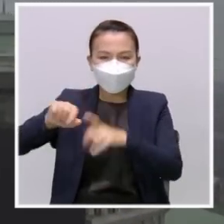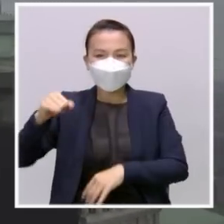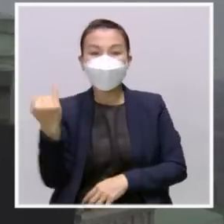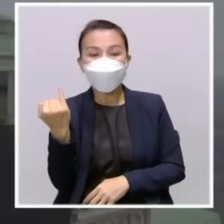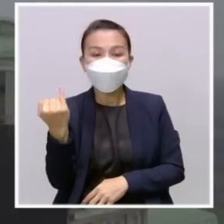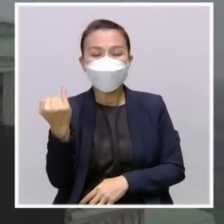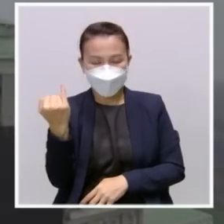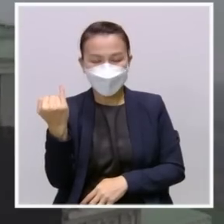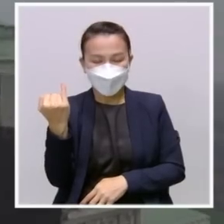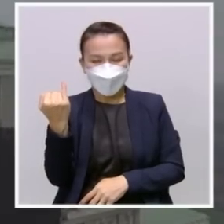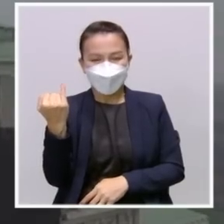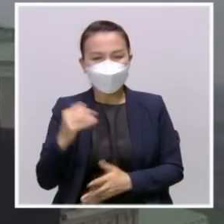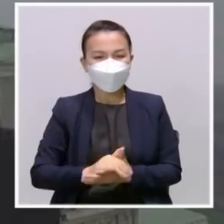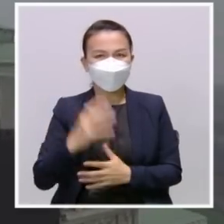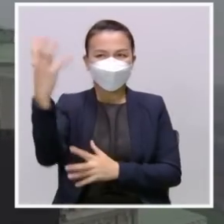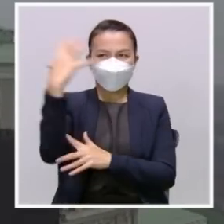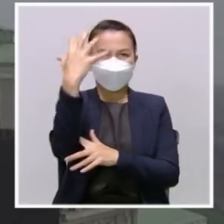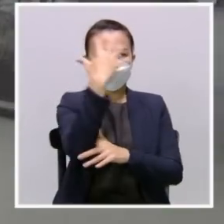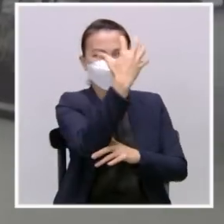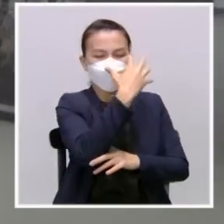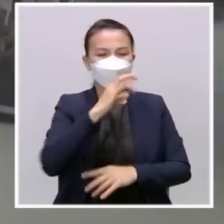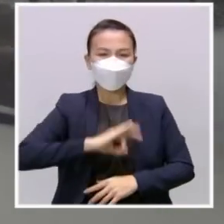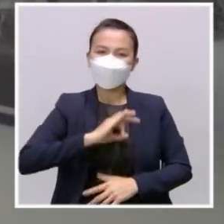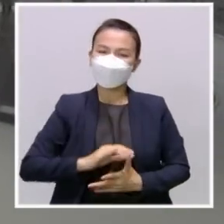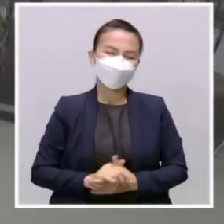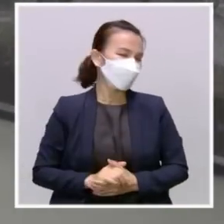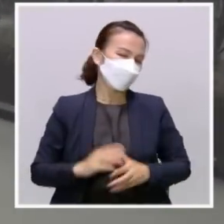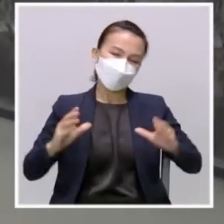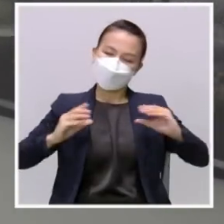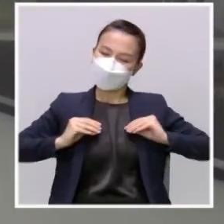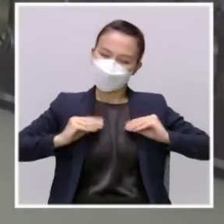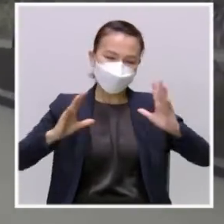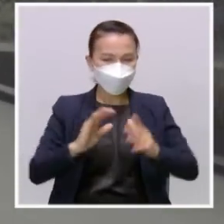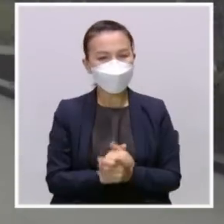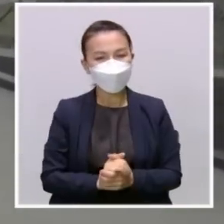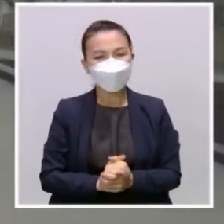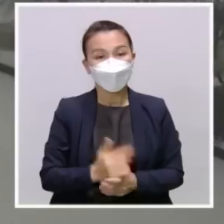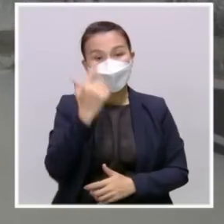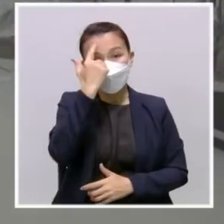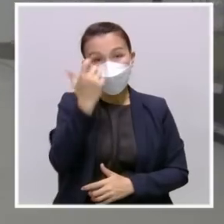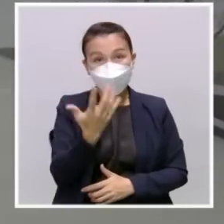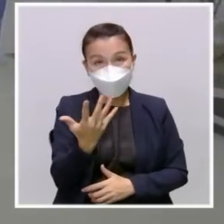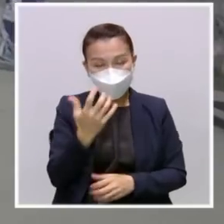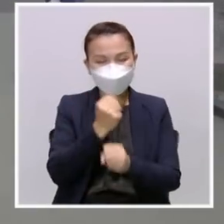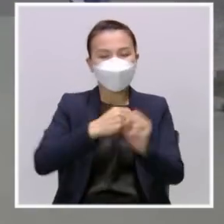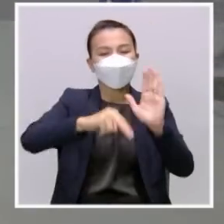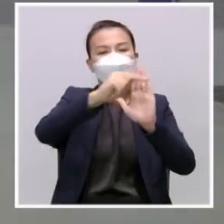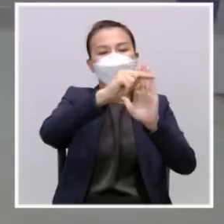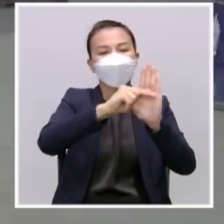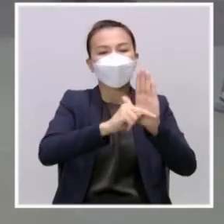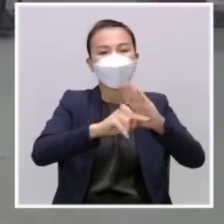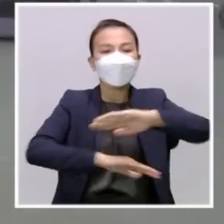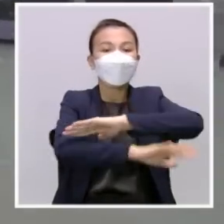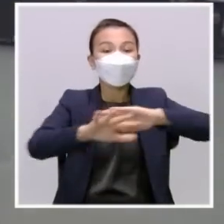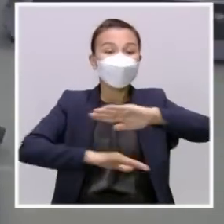ใต้บรรยากาศของการข่มขู่คุกคามเป็นเรื่องที่เป็นไปไม่ได้อย่างสิ้นเชิงเนื่องจากไม่สอดคล้องกับการดำเนินนโยบายขั้นพื้นฐาน